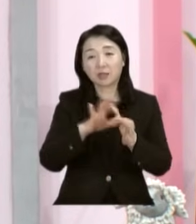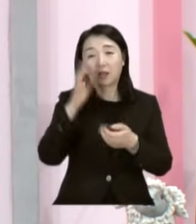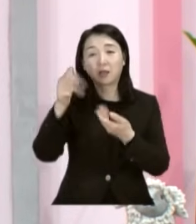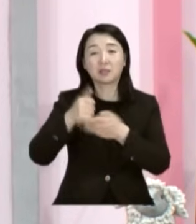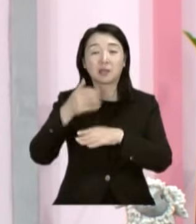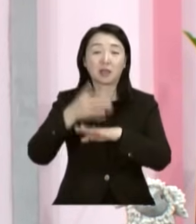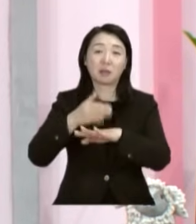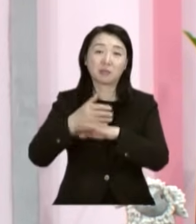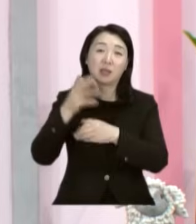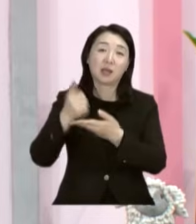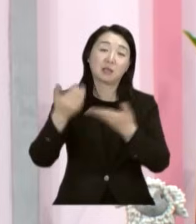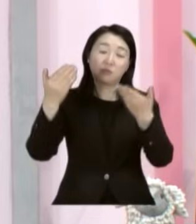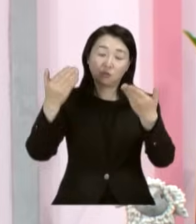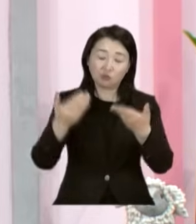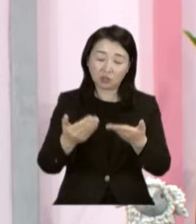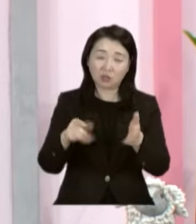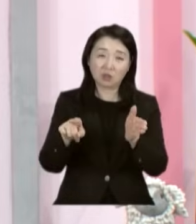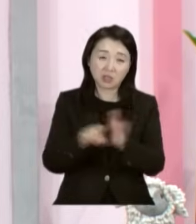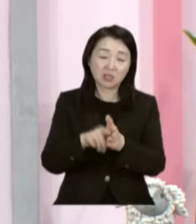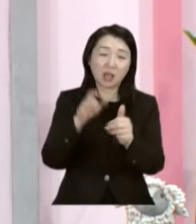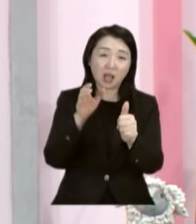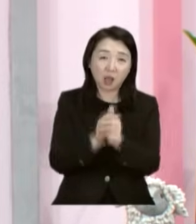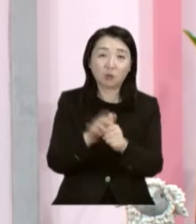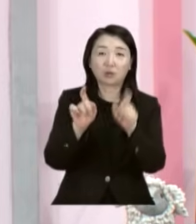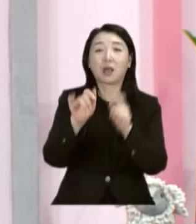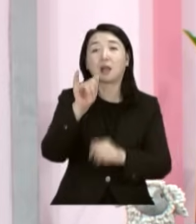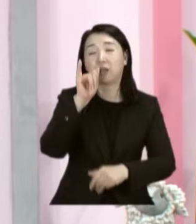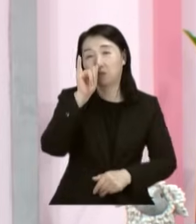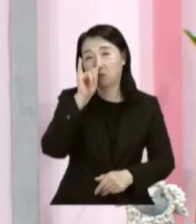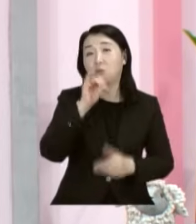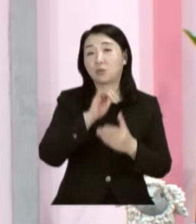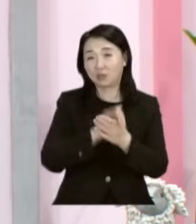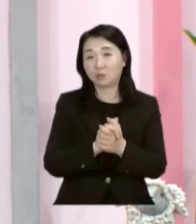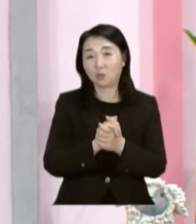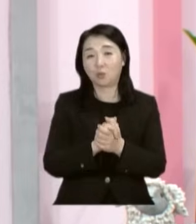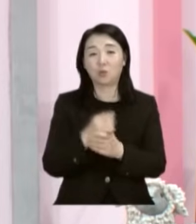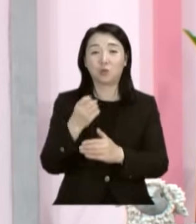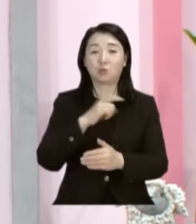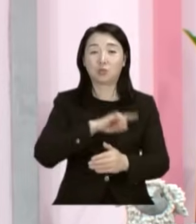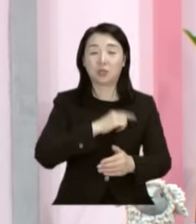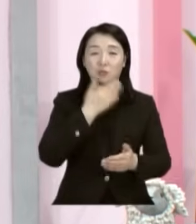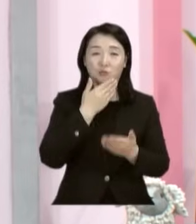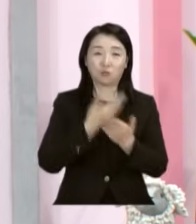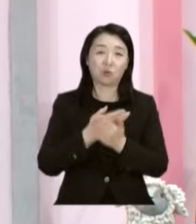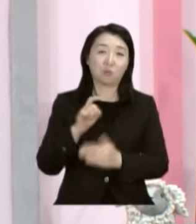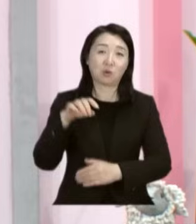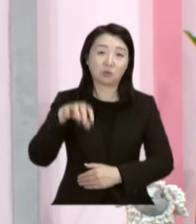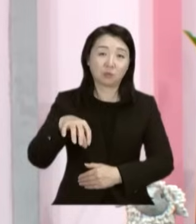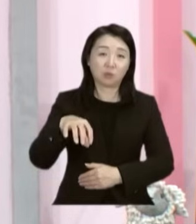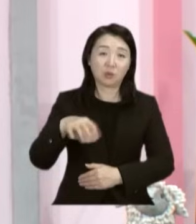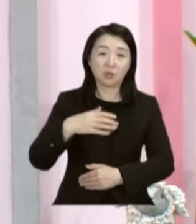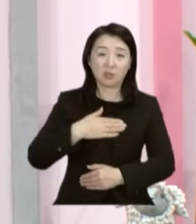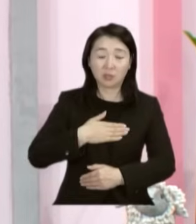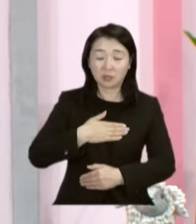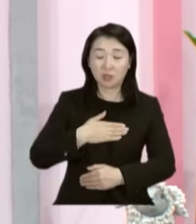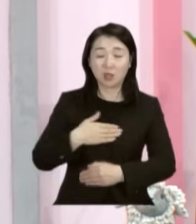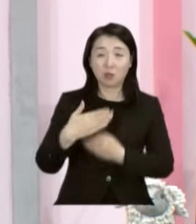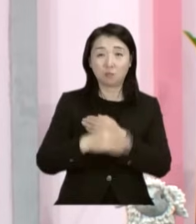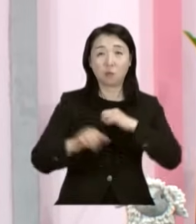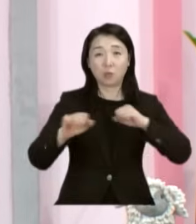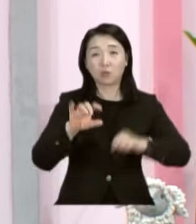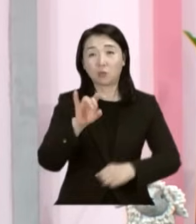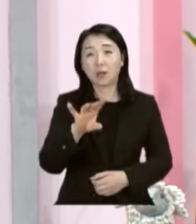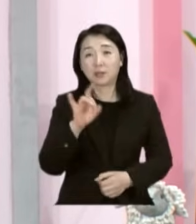감사하고 하나님이 주신 길을 신뢰하고 나아갈 수 있게 해달라고 그리고 제일 중요한 건 정말 그 그곳에서 내 몸짓